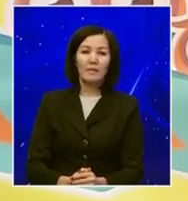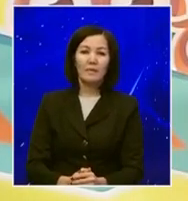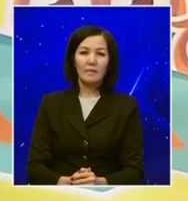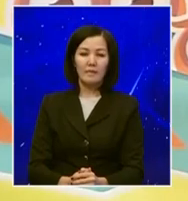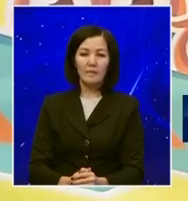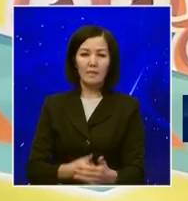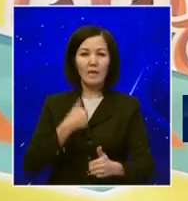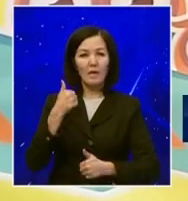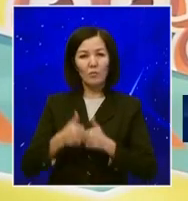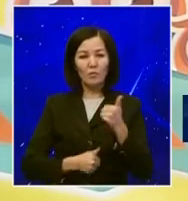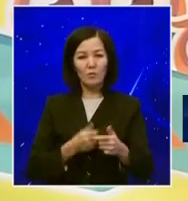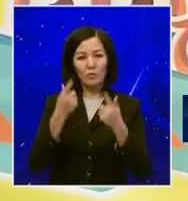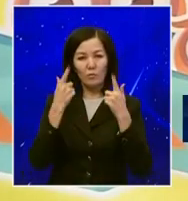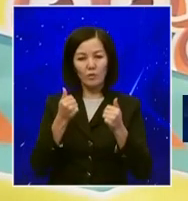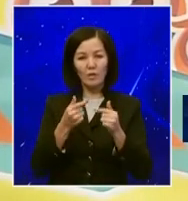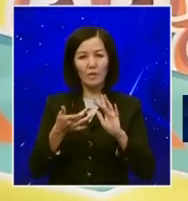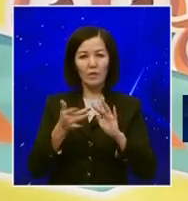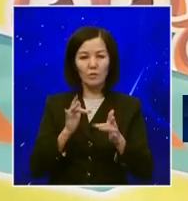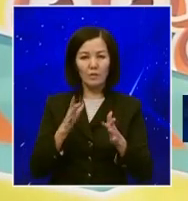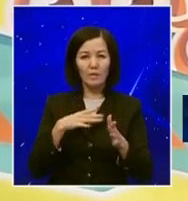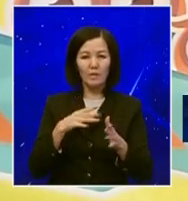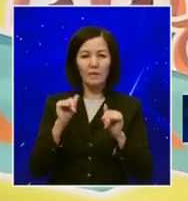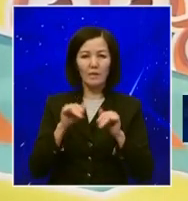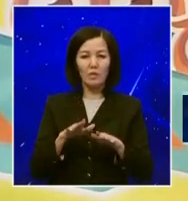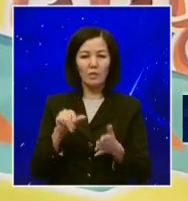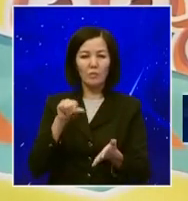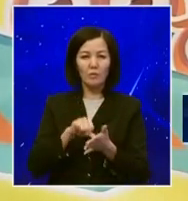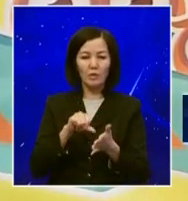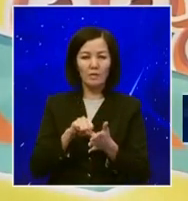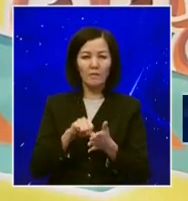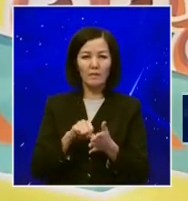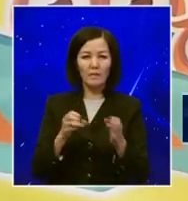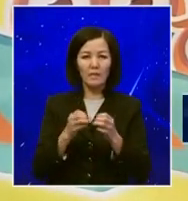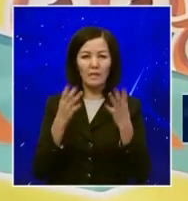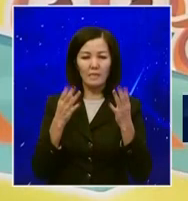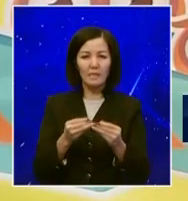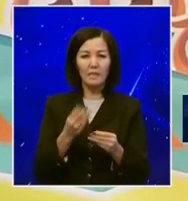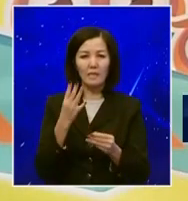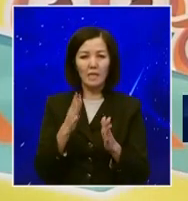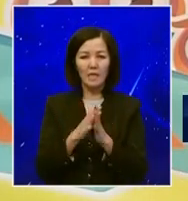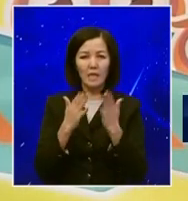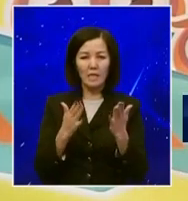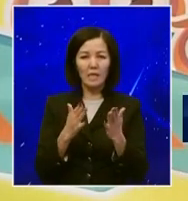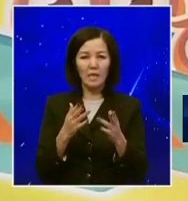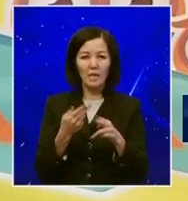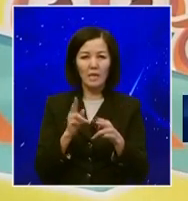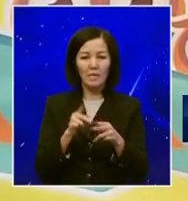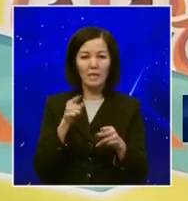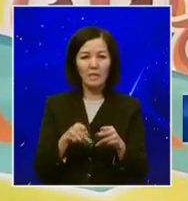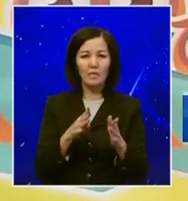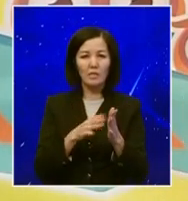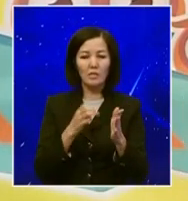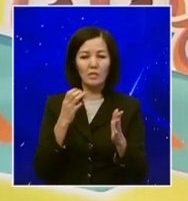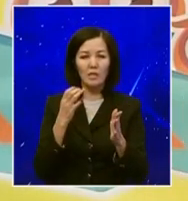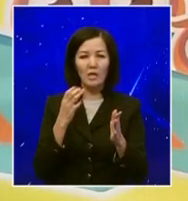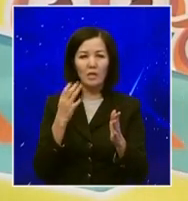О конкурсе я узнала из соцсетей и сразу же приняла решение участвовать в нем. За 10 дней я прочитала 3 книги, а это по 1440